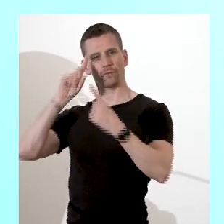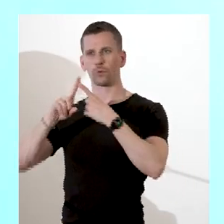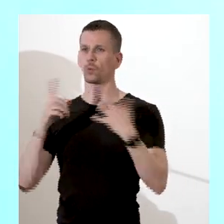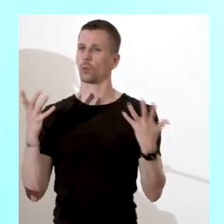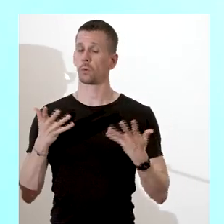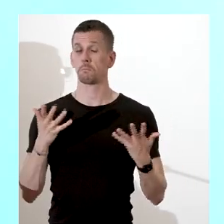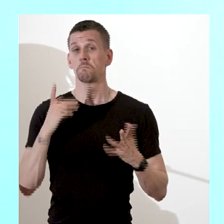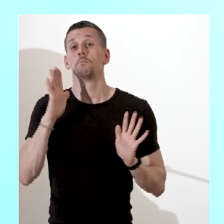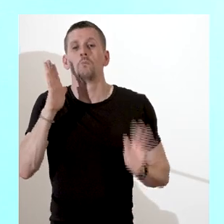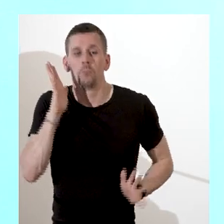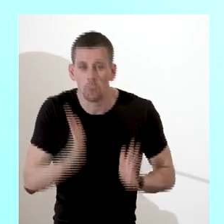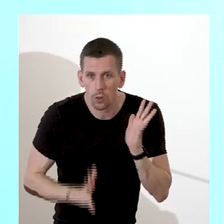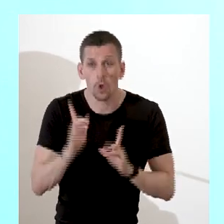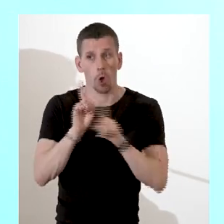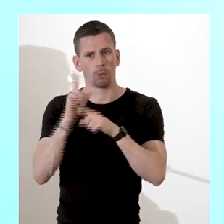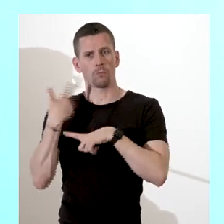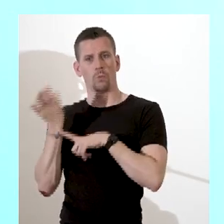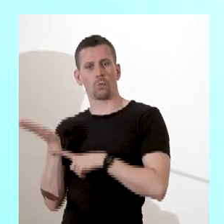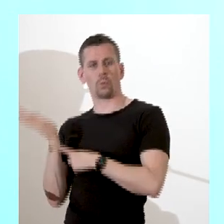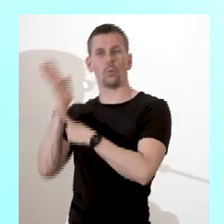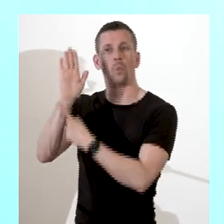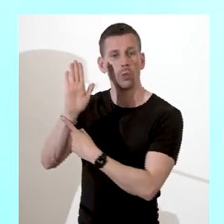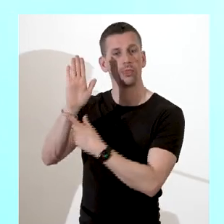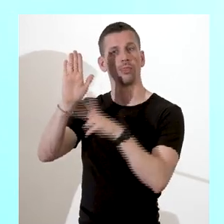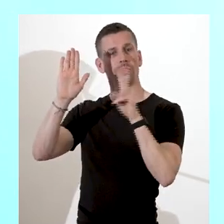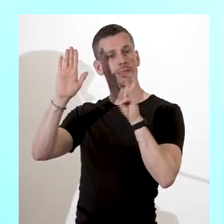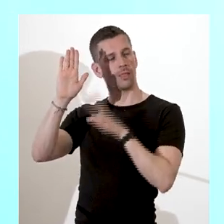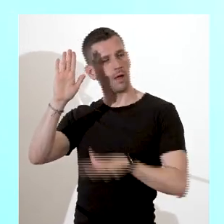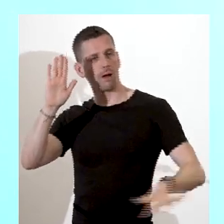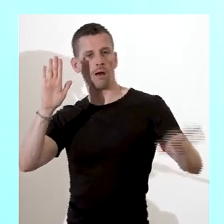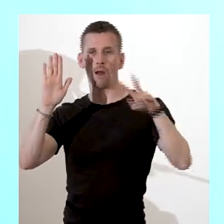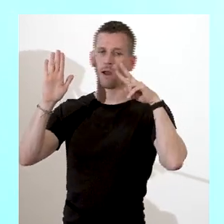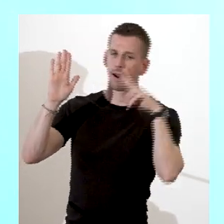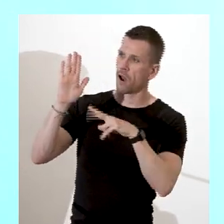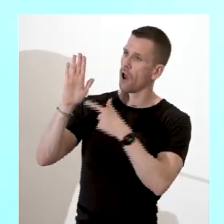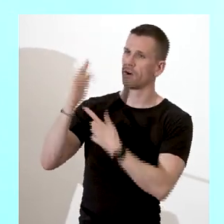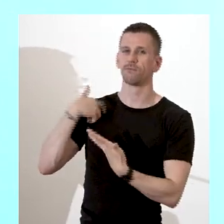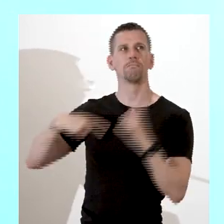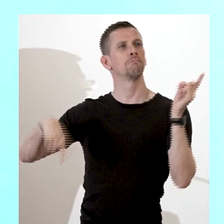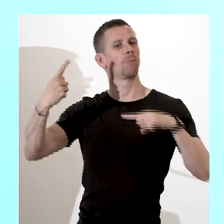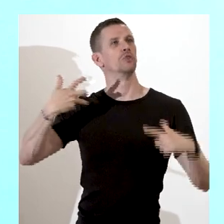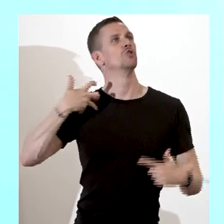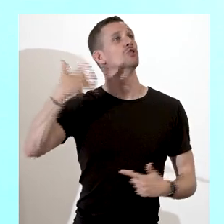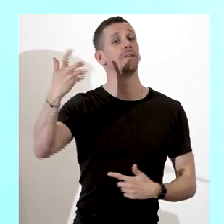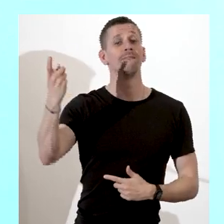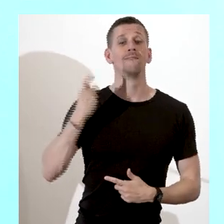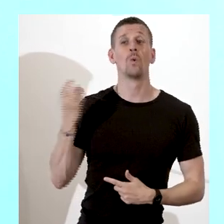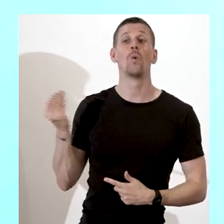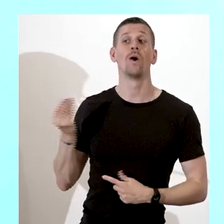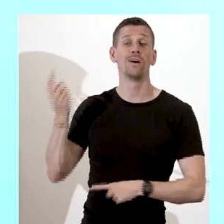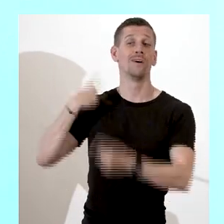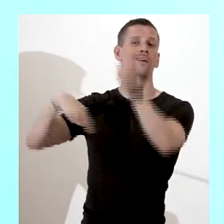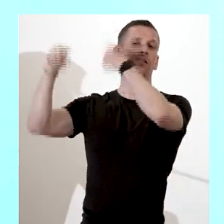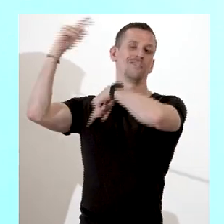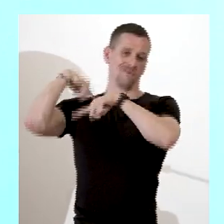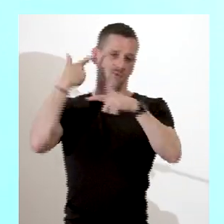montrer de manière ostentatoire l'origine de leur réussite économique, assise sur le commerce d'êtres humains